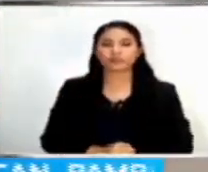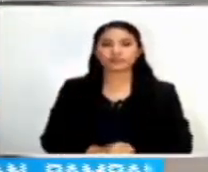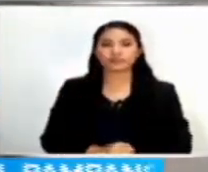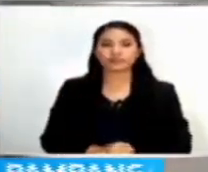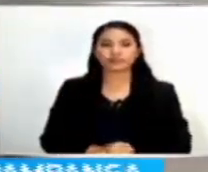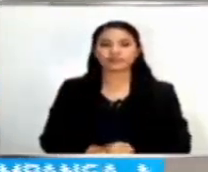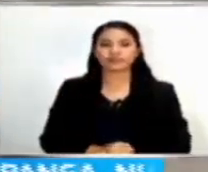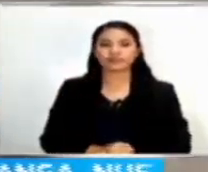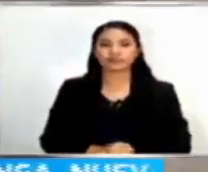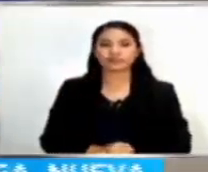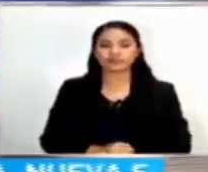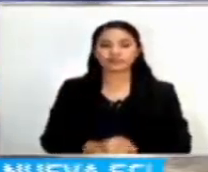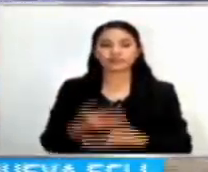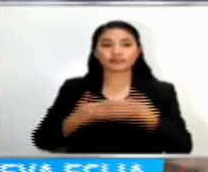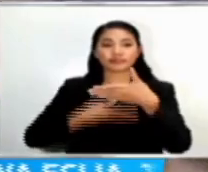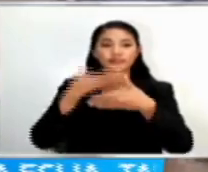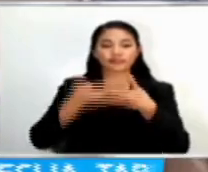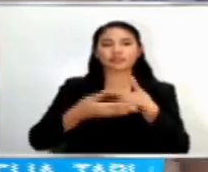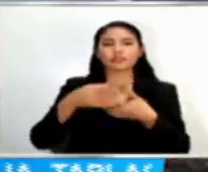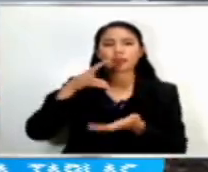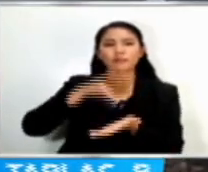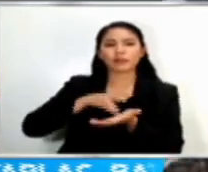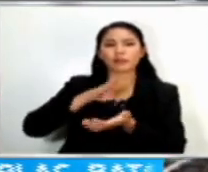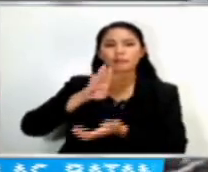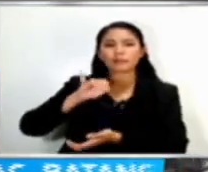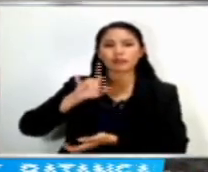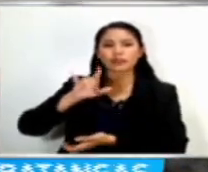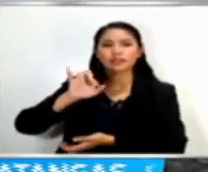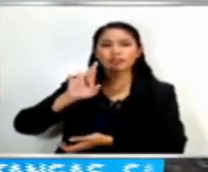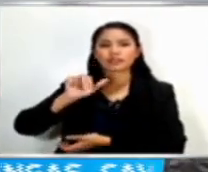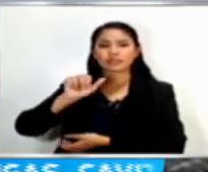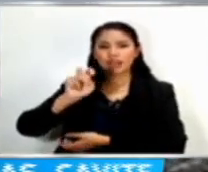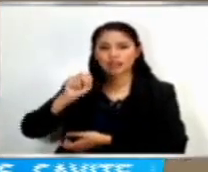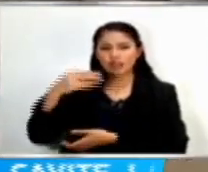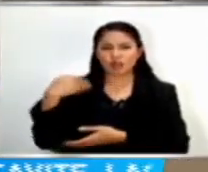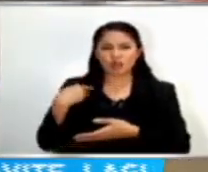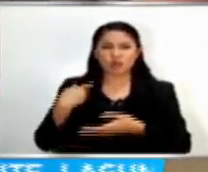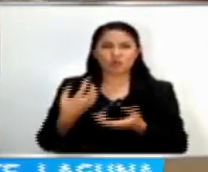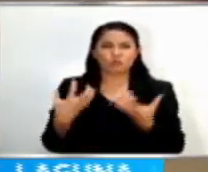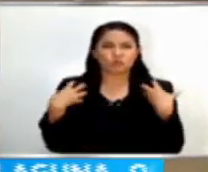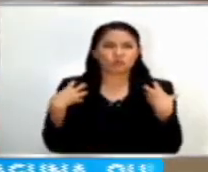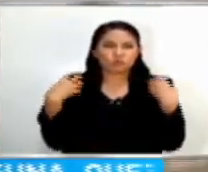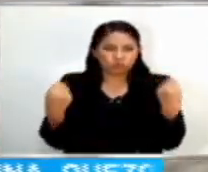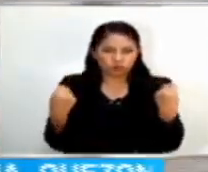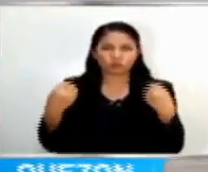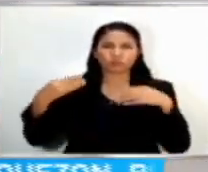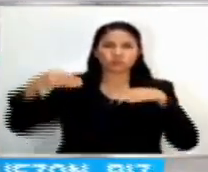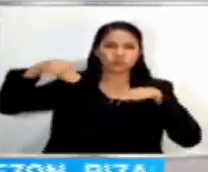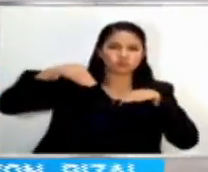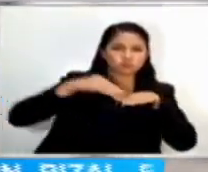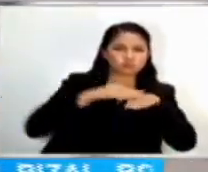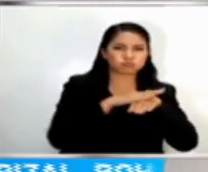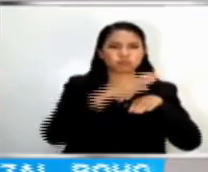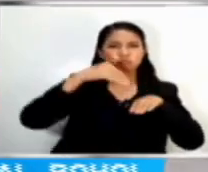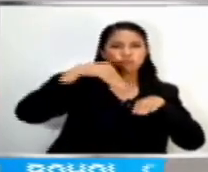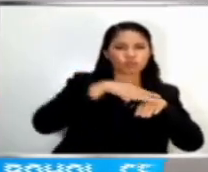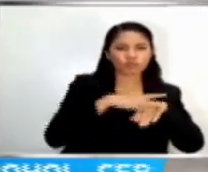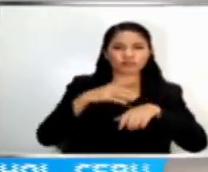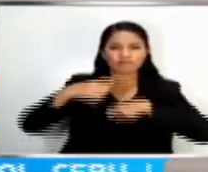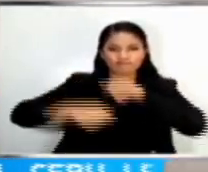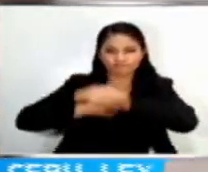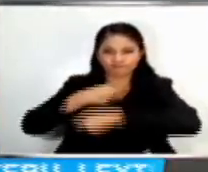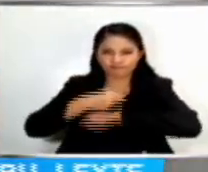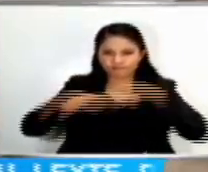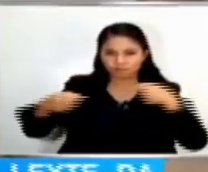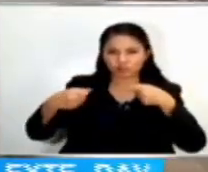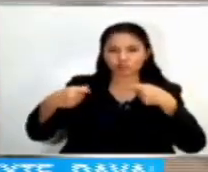Sa Naval Biliran, naging malakas ang hampas ng mga alon sa seawall sa barangay Santo Niño. May mga itinali naman silang kawayan upang magsilbing panangga